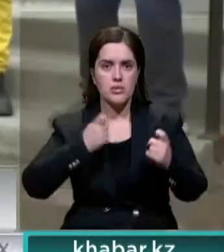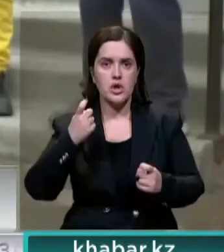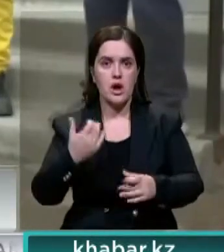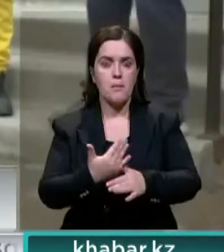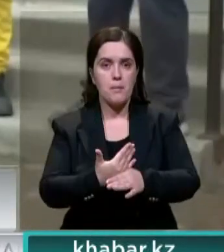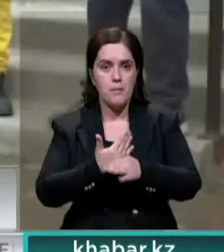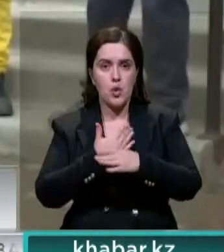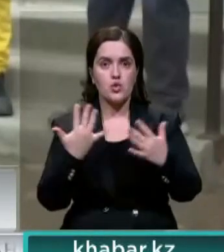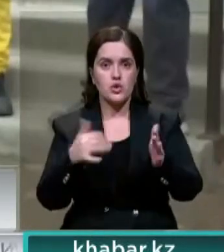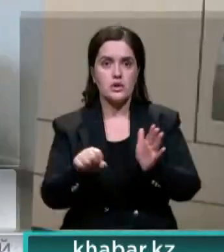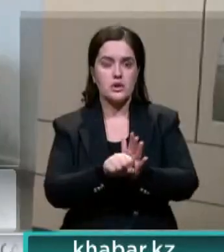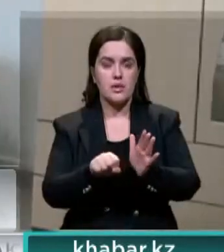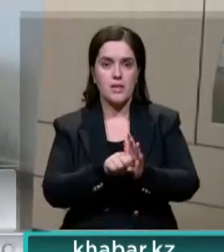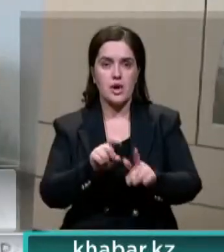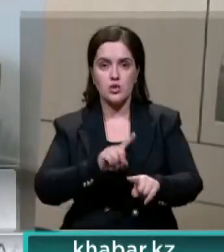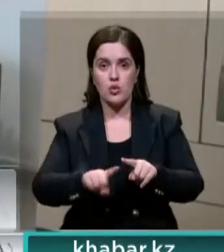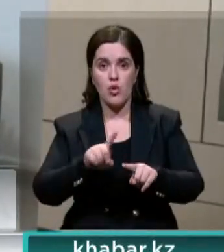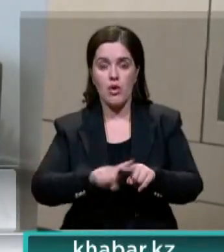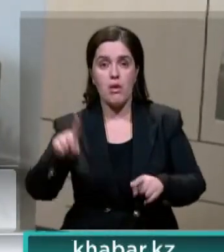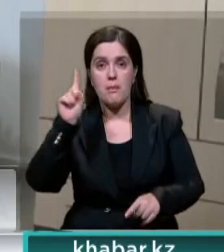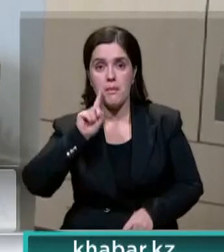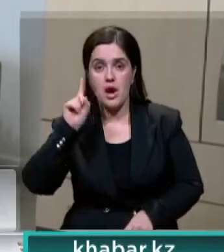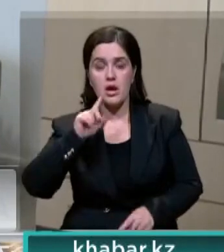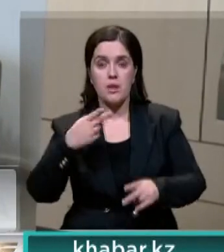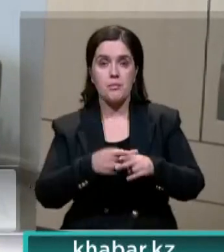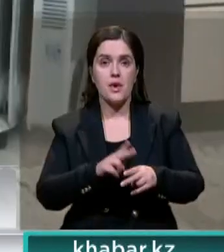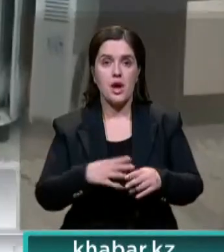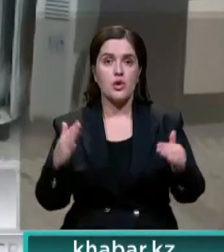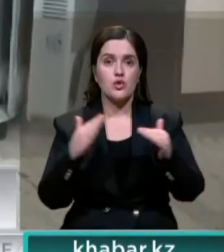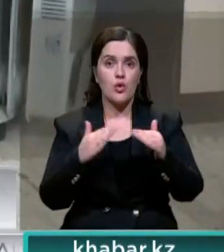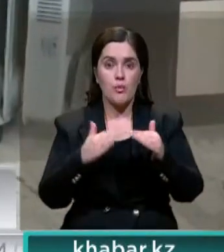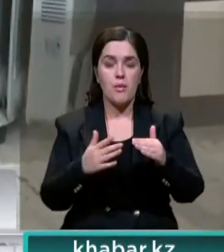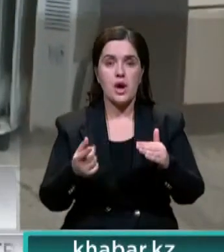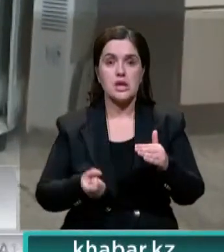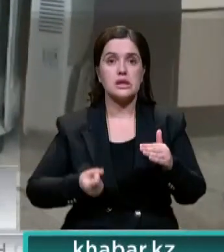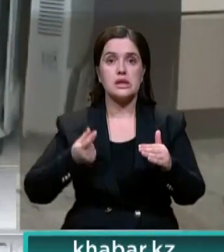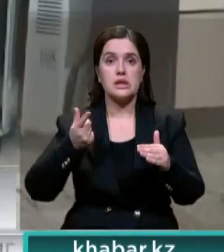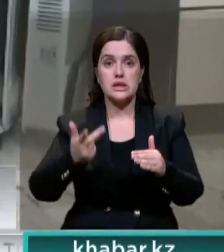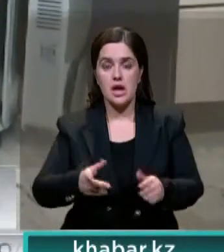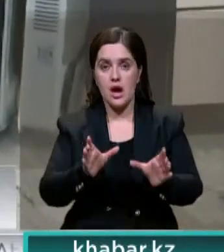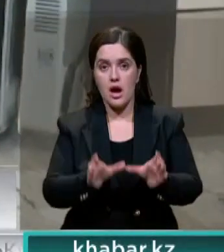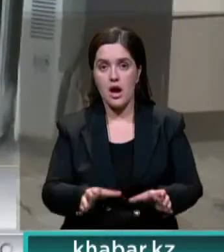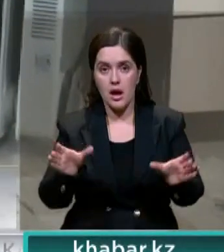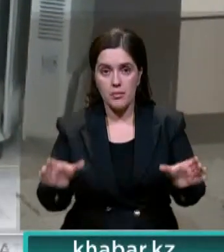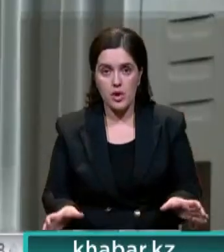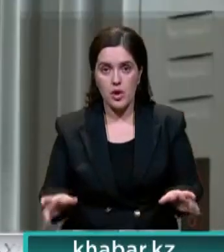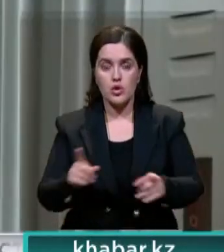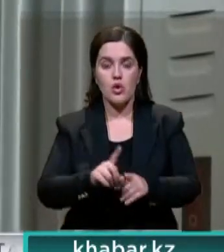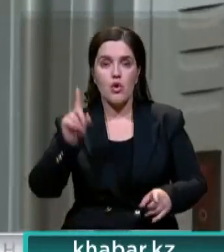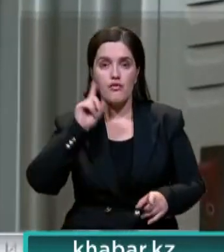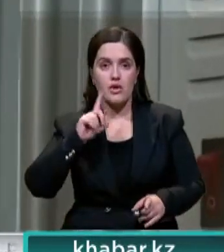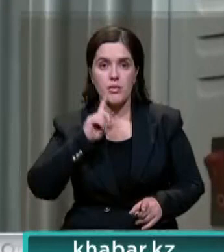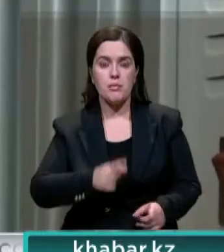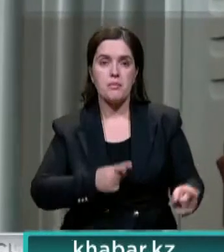помогают, уже зима на носу. А пока одни вынуждены включать в квартирах сразу несколько обогревателей, другим и вовсе пришлось временно